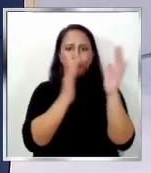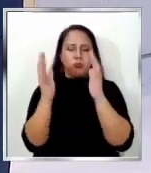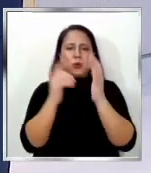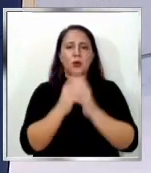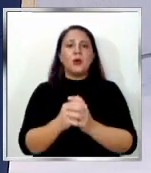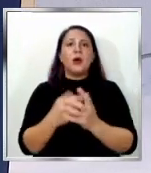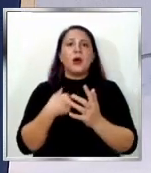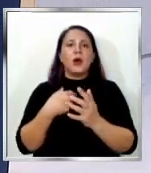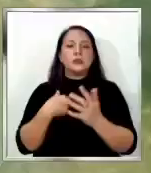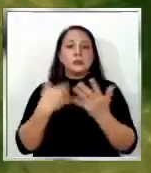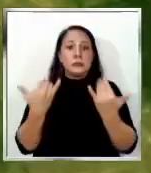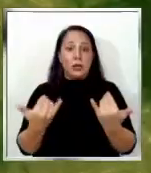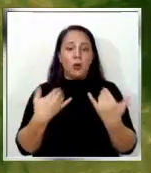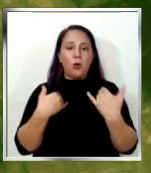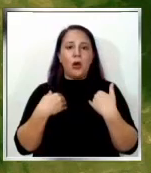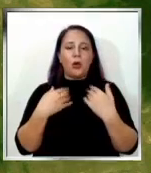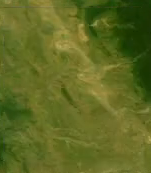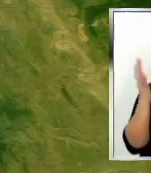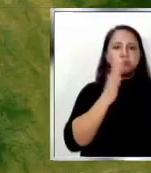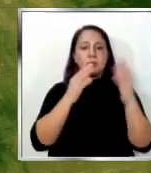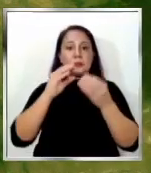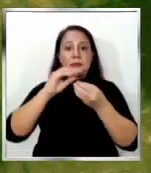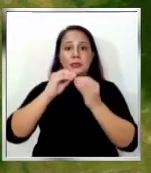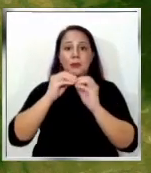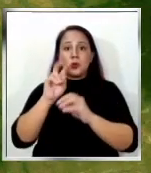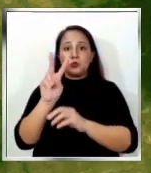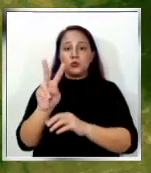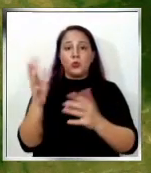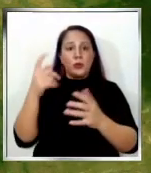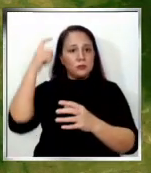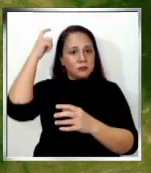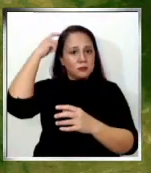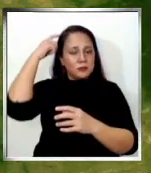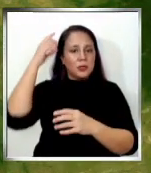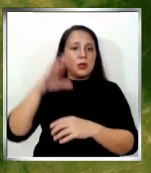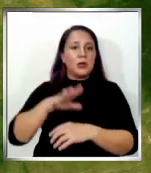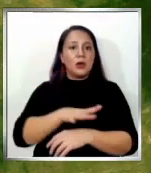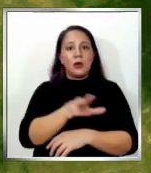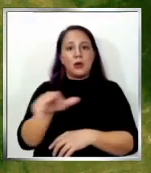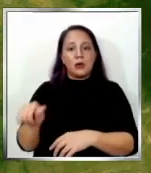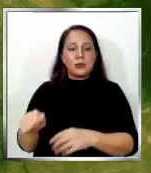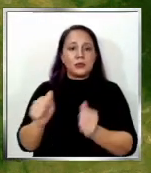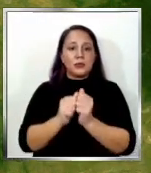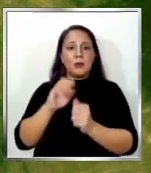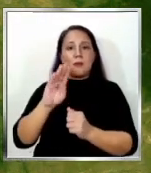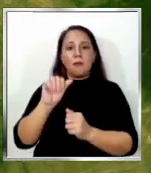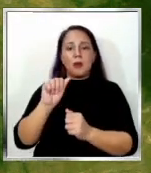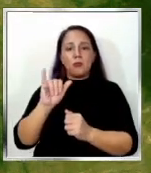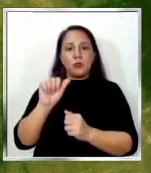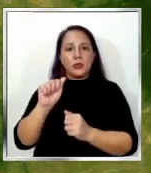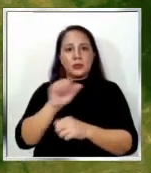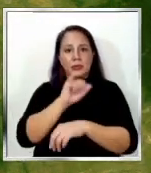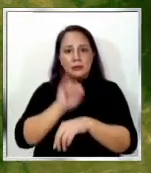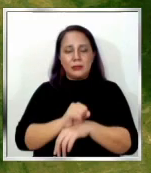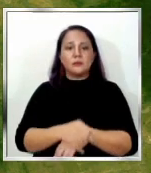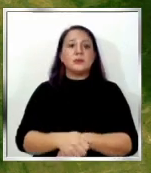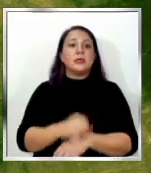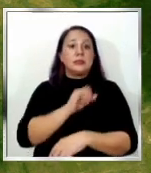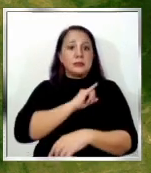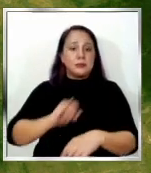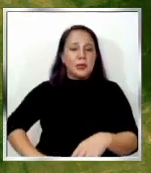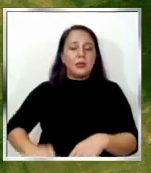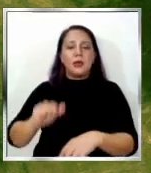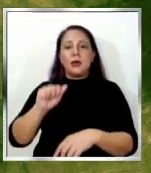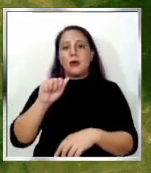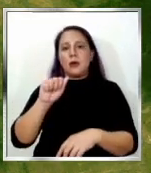yon ang wind signal number 2 sa Batanes, Cagayan, kasamang Babuyan Islands, northern portion ng Isabela, Apayao, northern portion